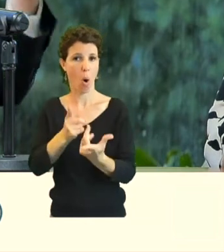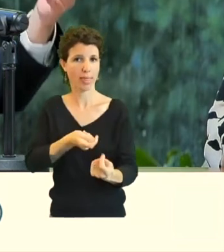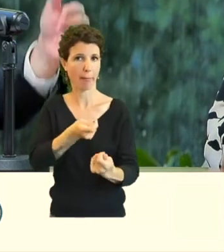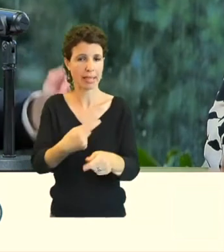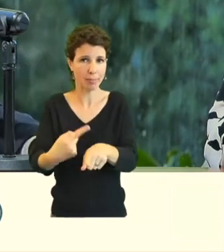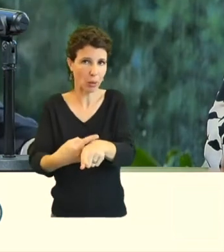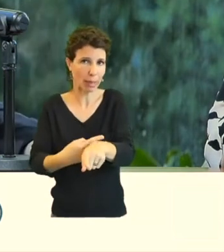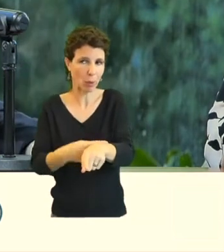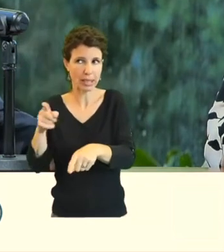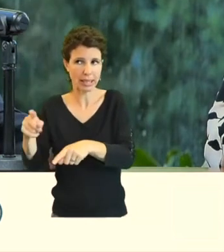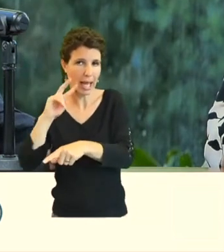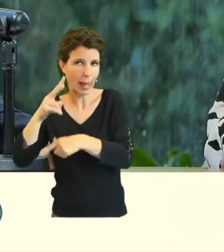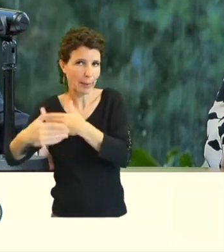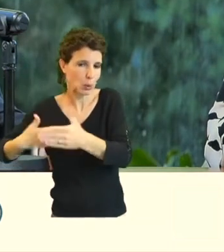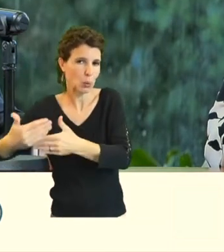Et donc,